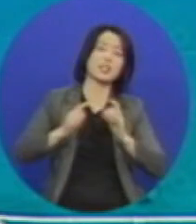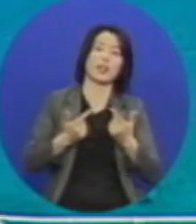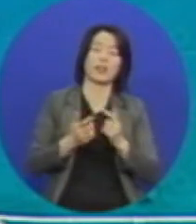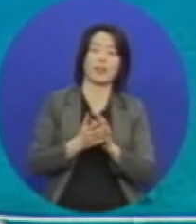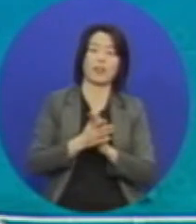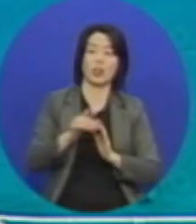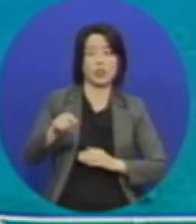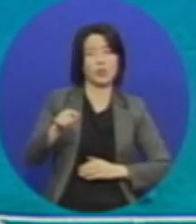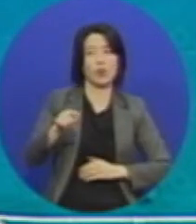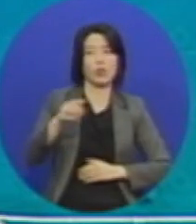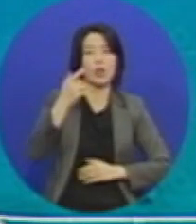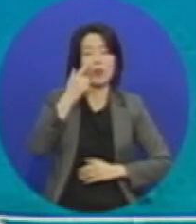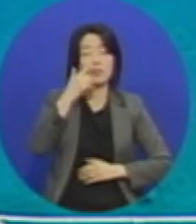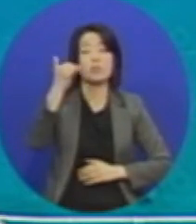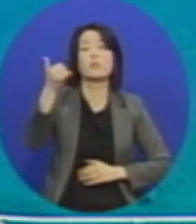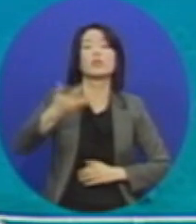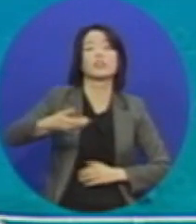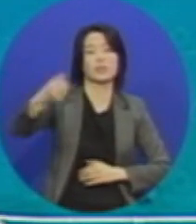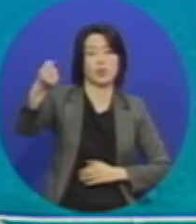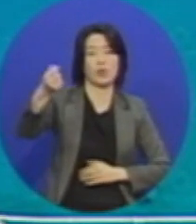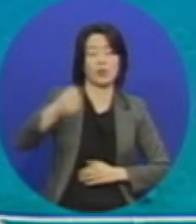부모님 것이지